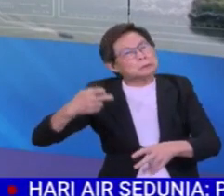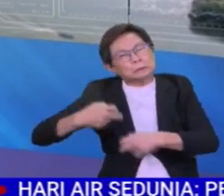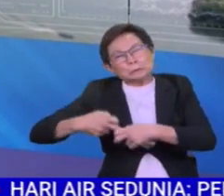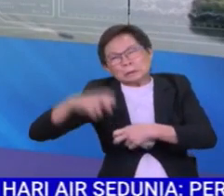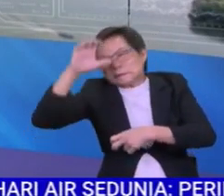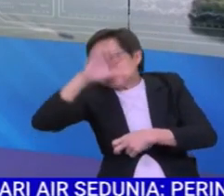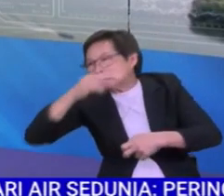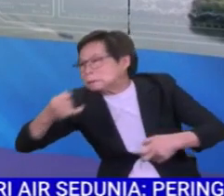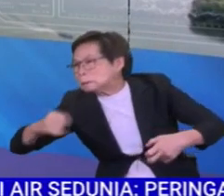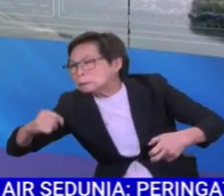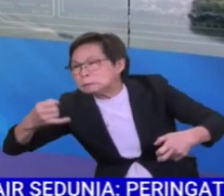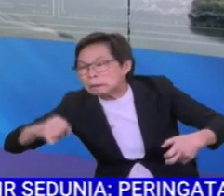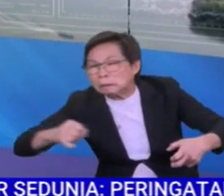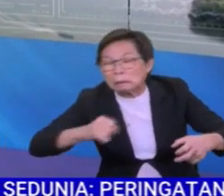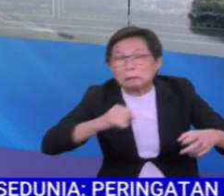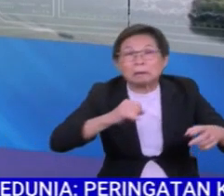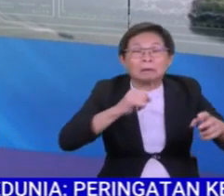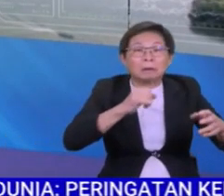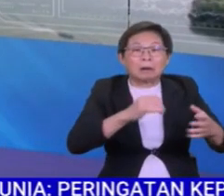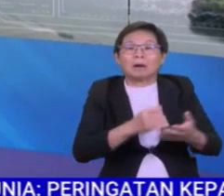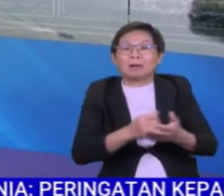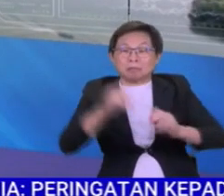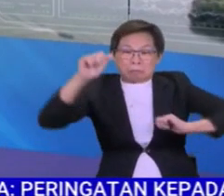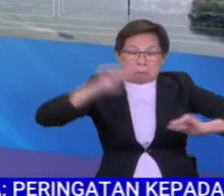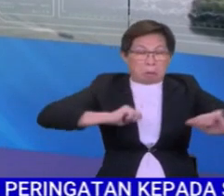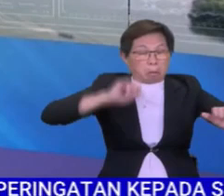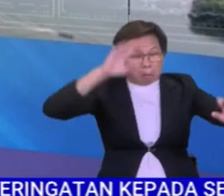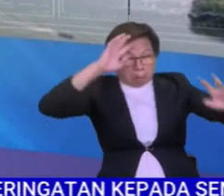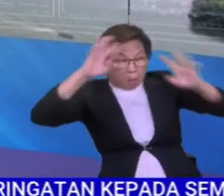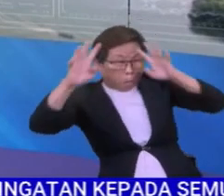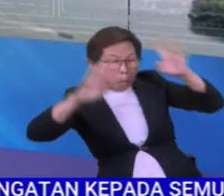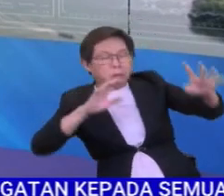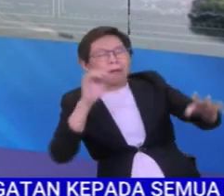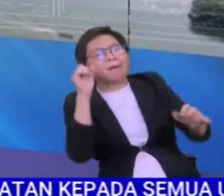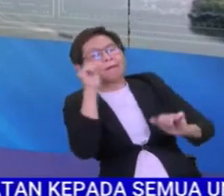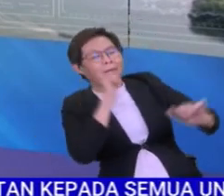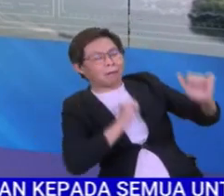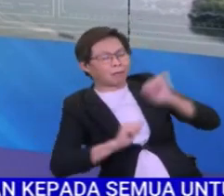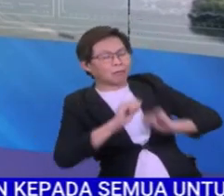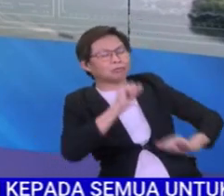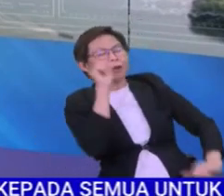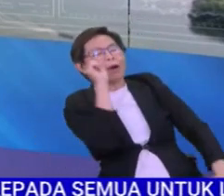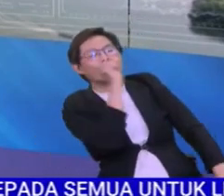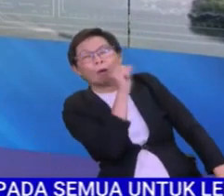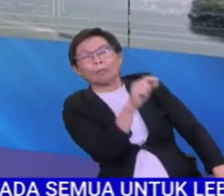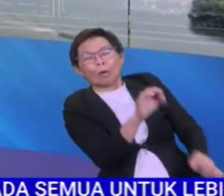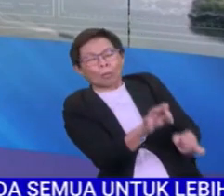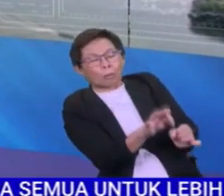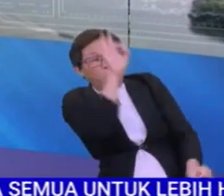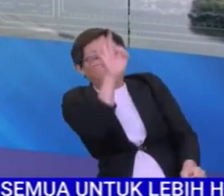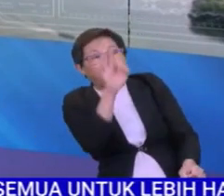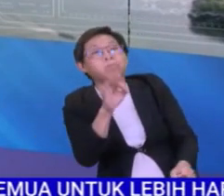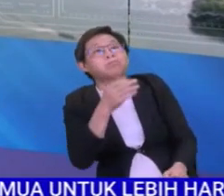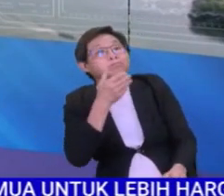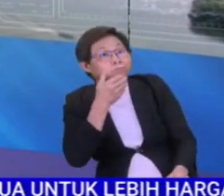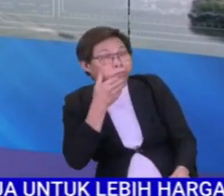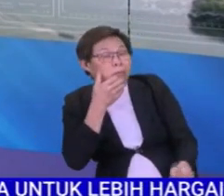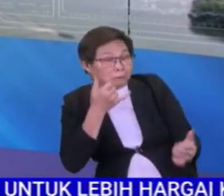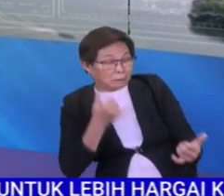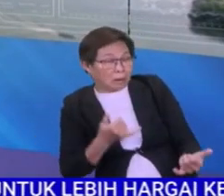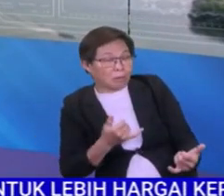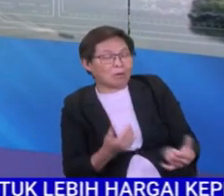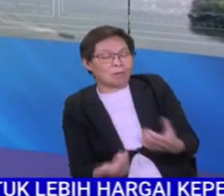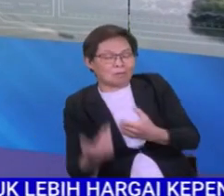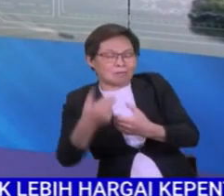ini kreatif beliau yang diterjemah dalam bidang lakonan dan nyanyian kini menjadi sumber inspirasi generasi muda yang